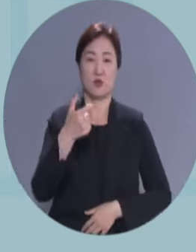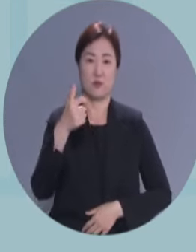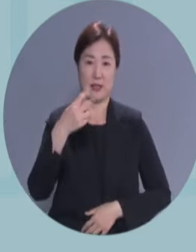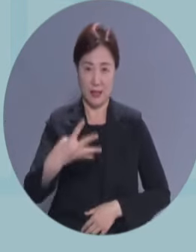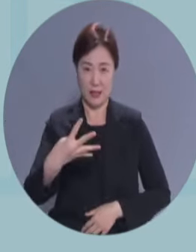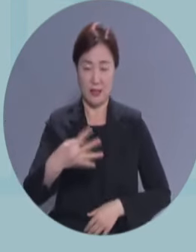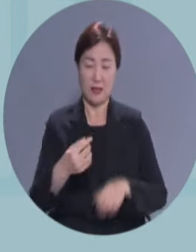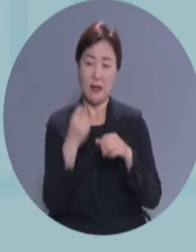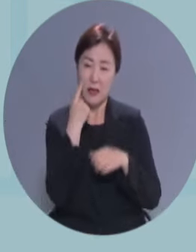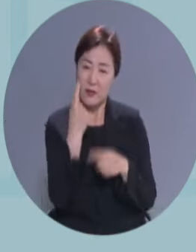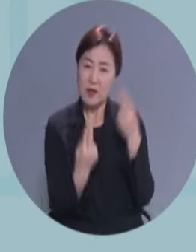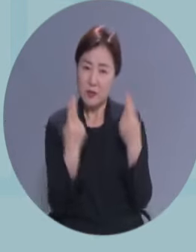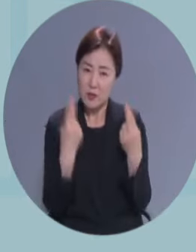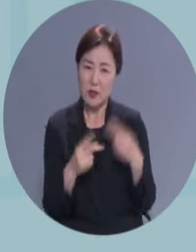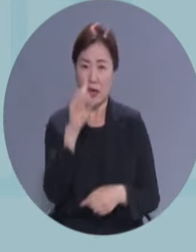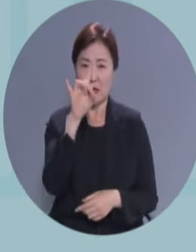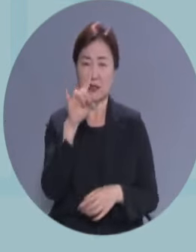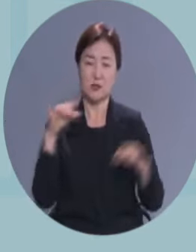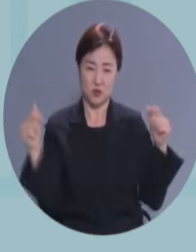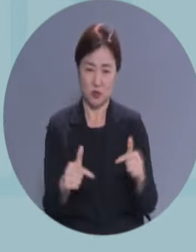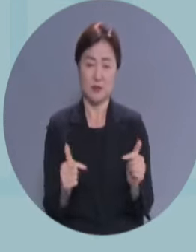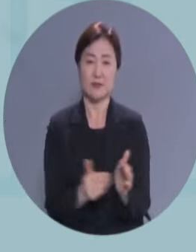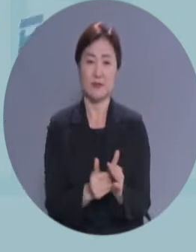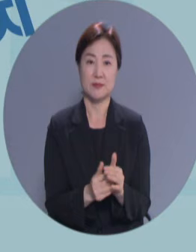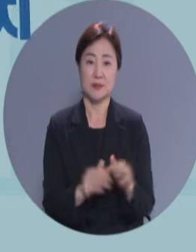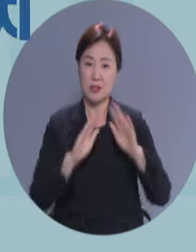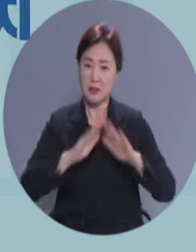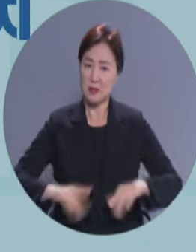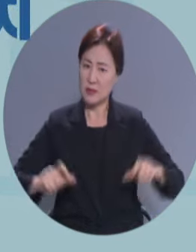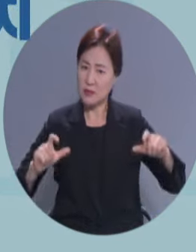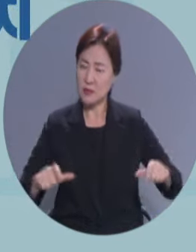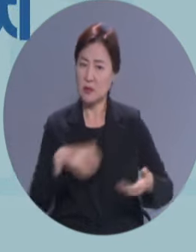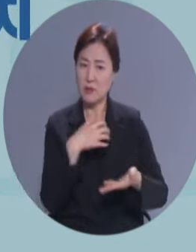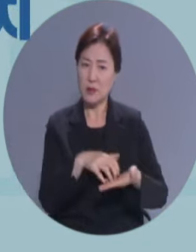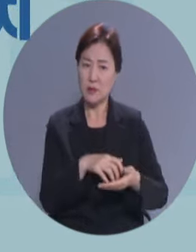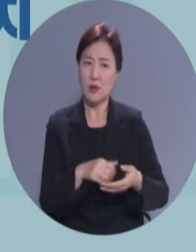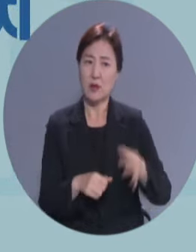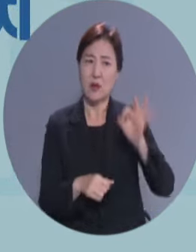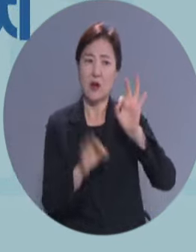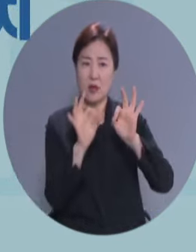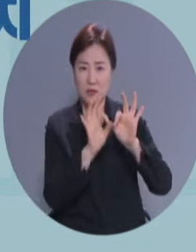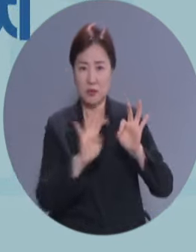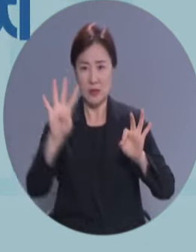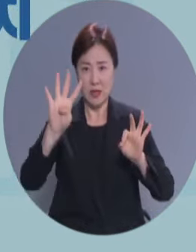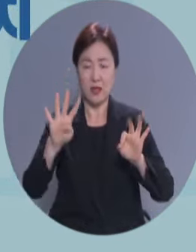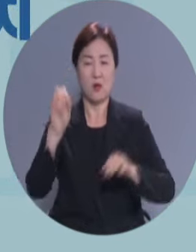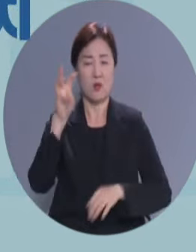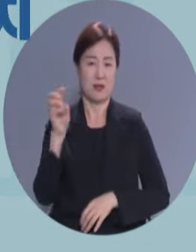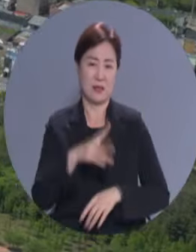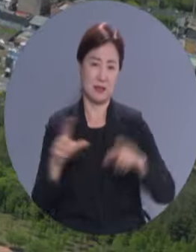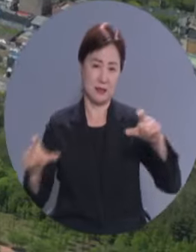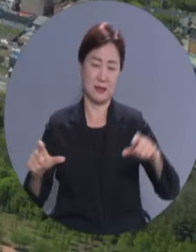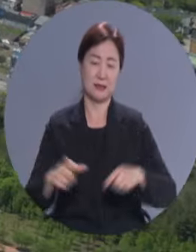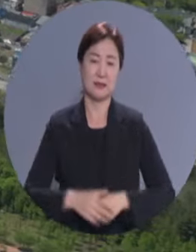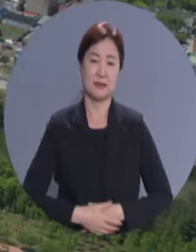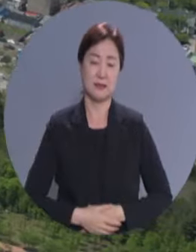달 전보다 단 한 가구 줄었습니다 전남 전체로 보면 가구 중네 가구가 광향 물량입니다